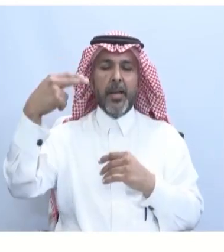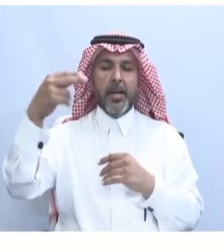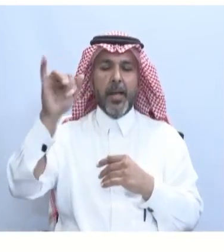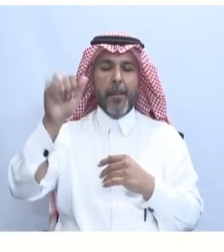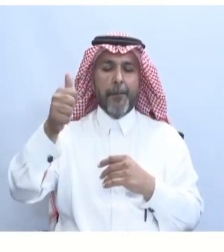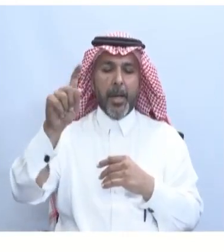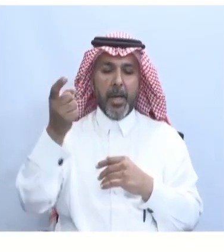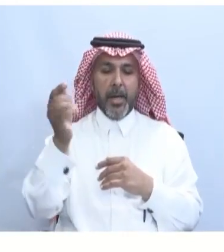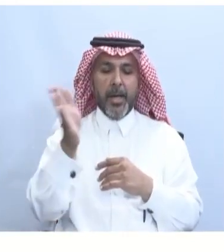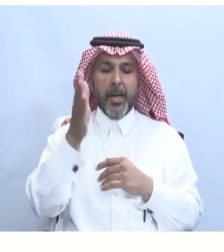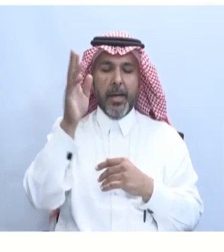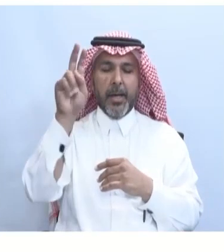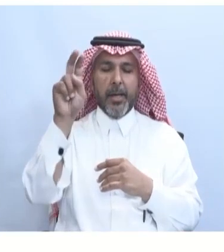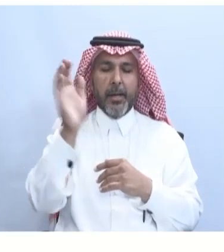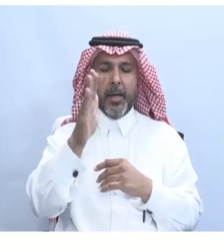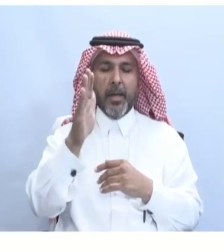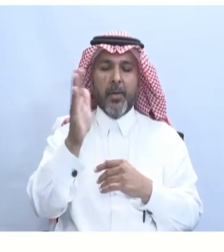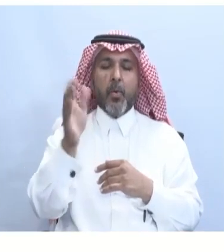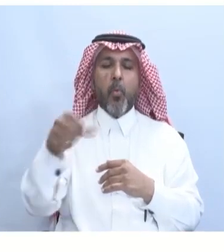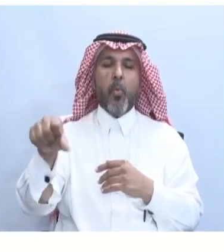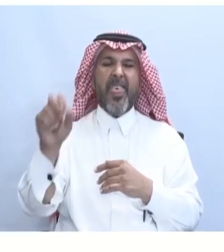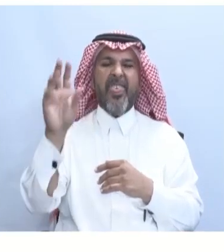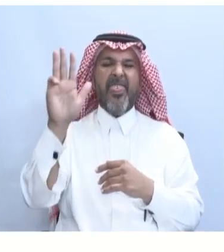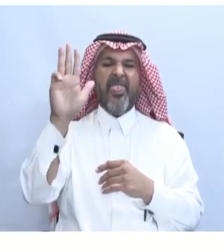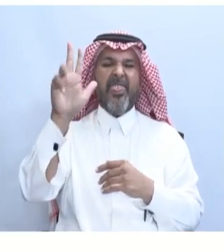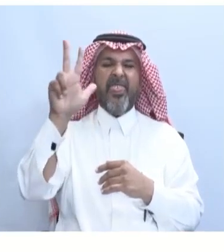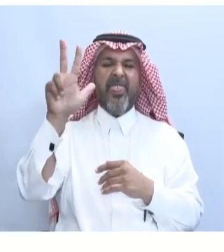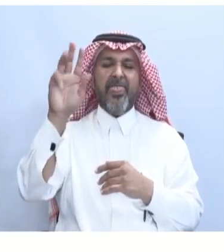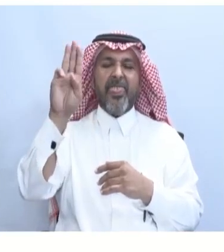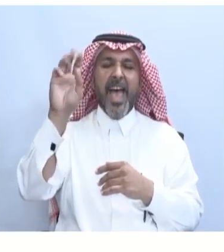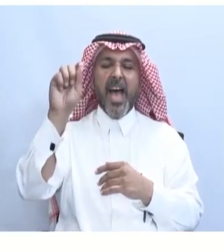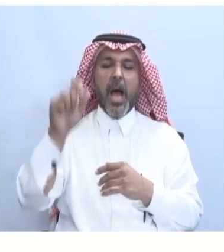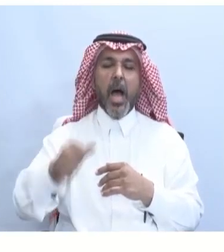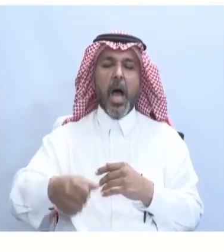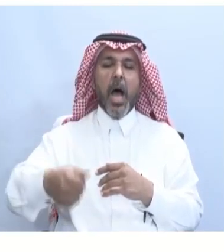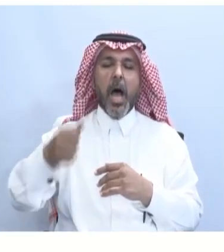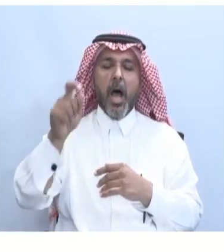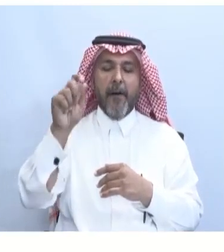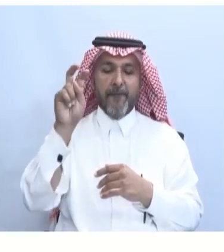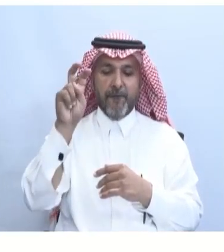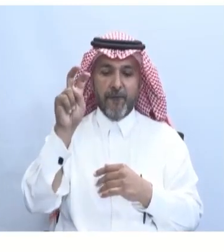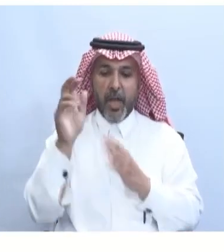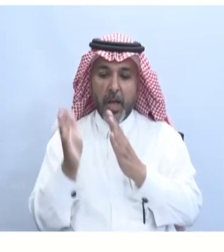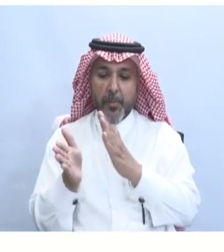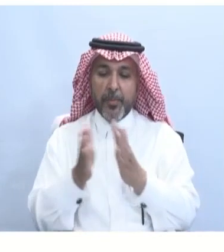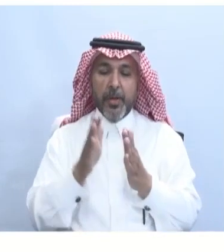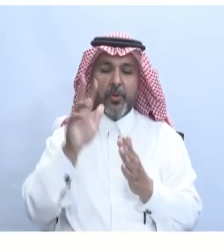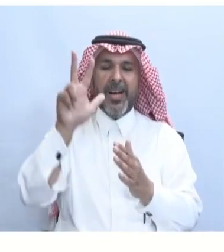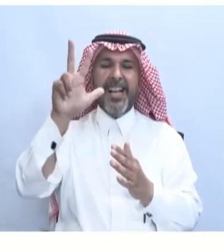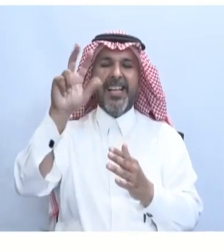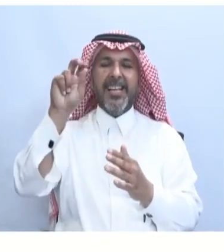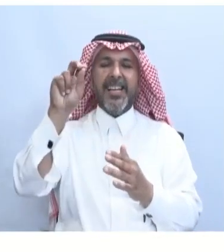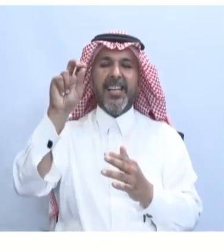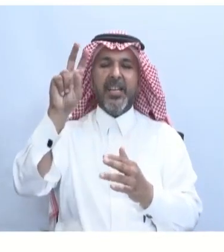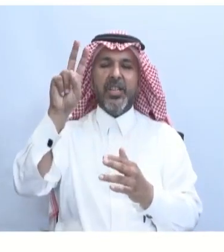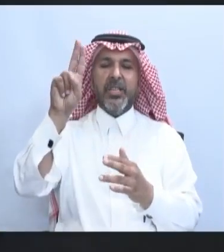على الارتقاء والتطور اذا ماذا يقصد بالحضاره عندما نقول حضاره هي